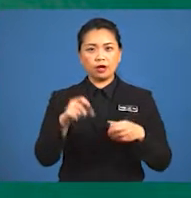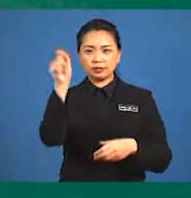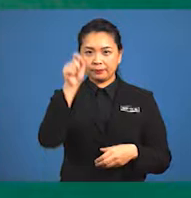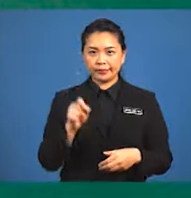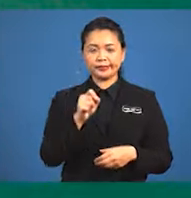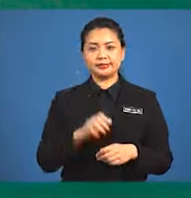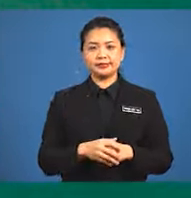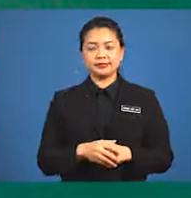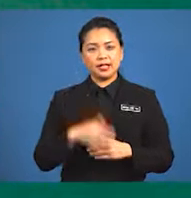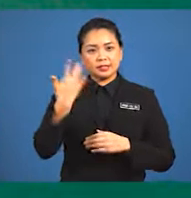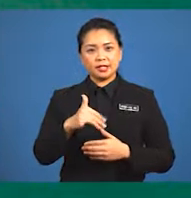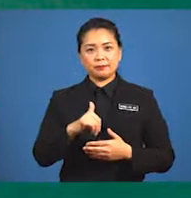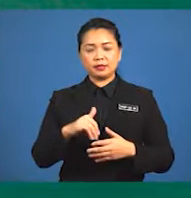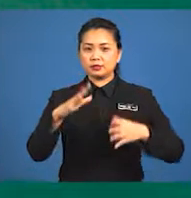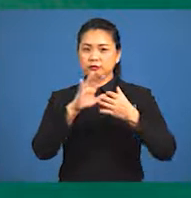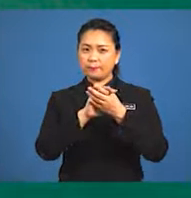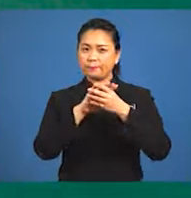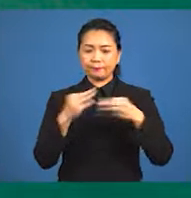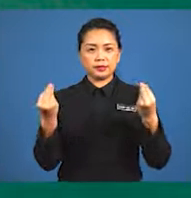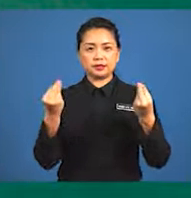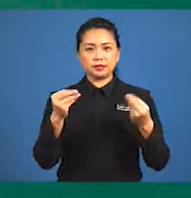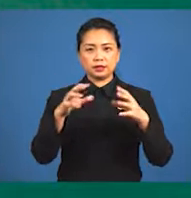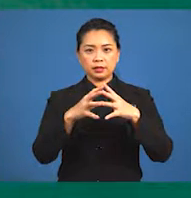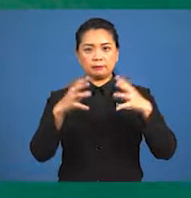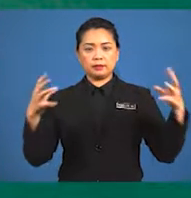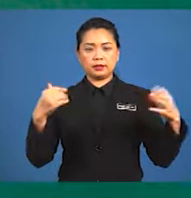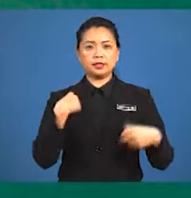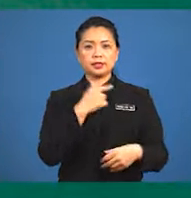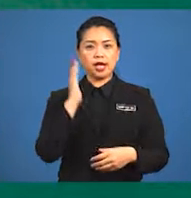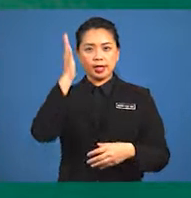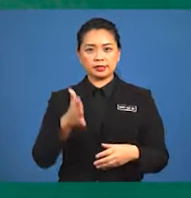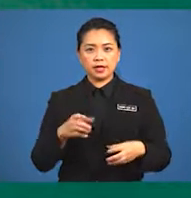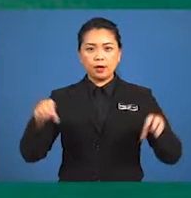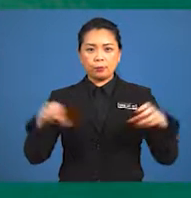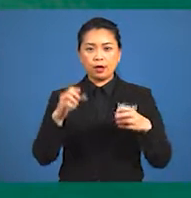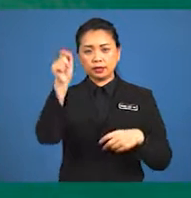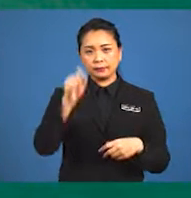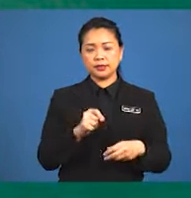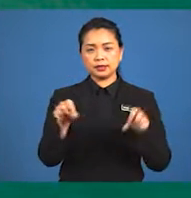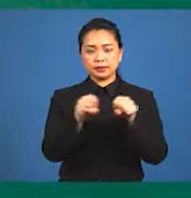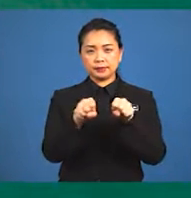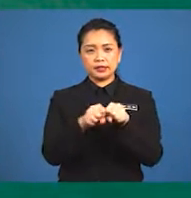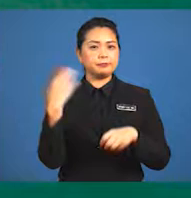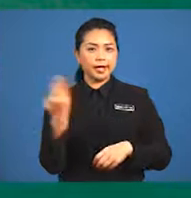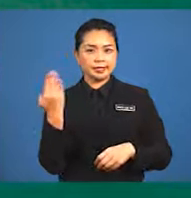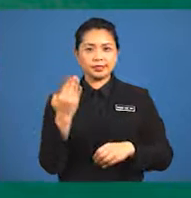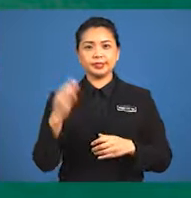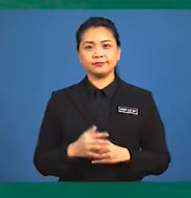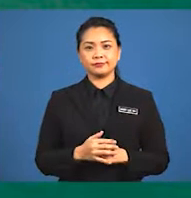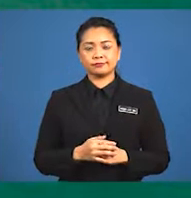khamiran. Selepas selesai proses pengembangan, kita akan menjalankan khamiran seperti